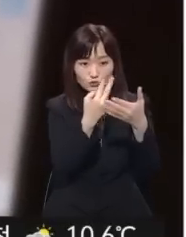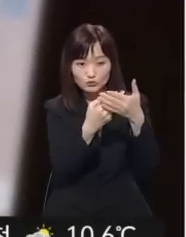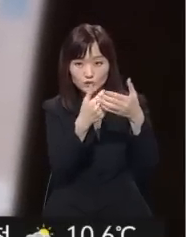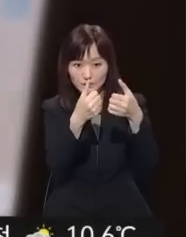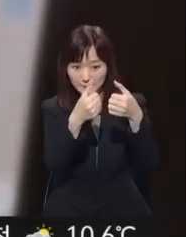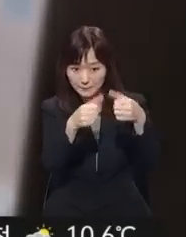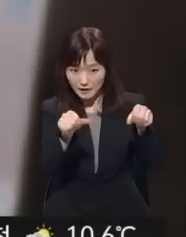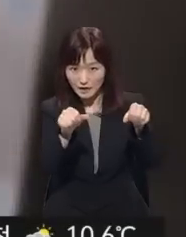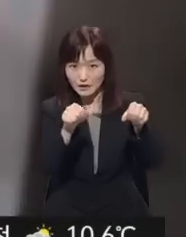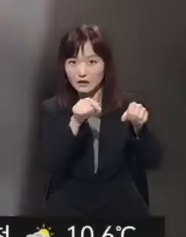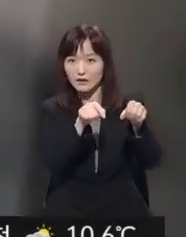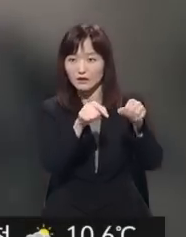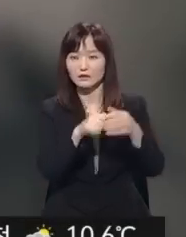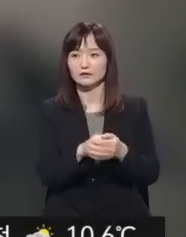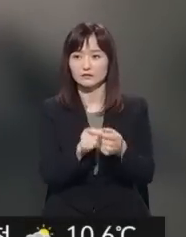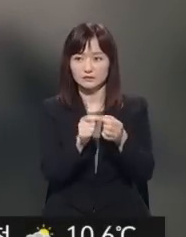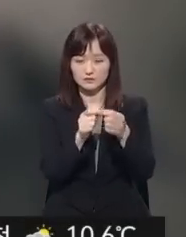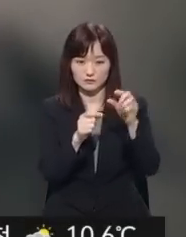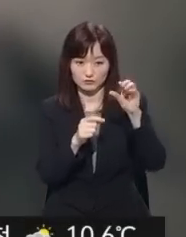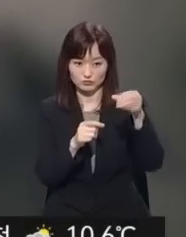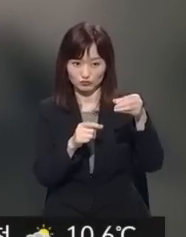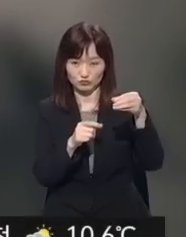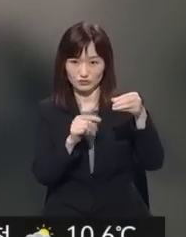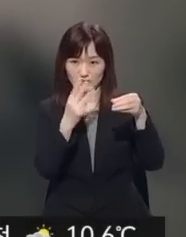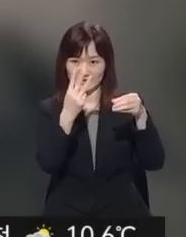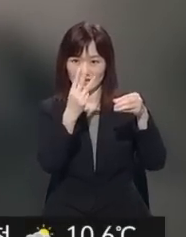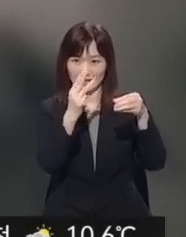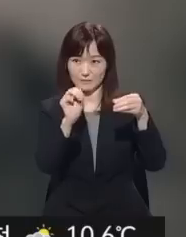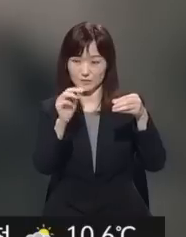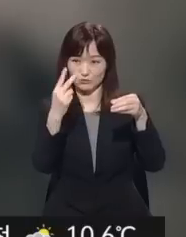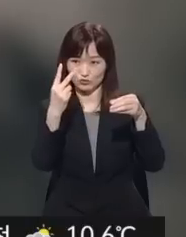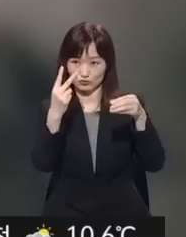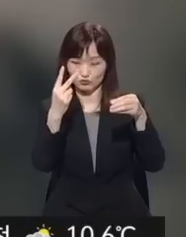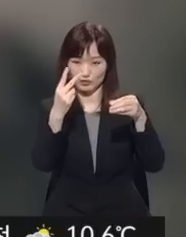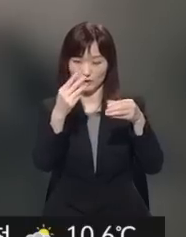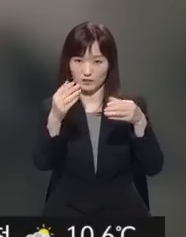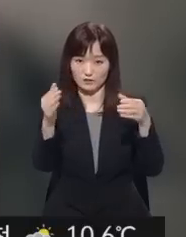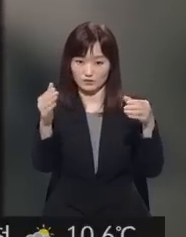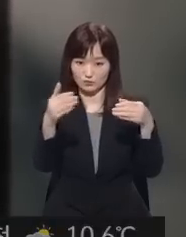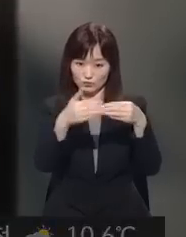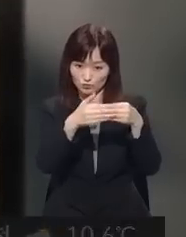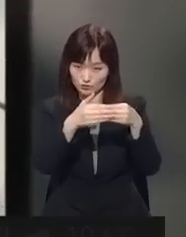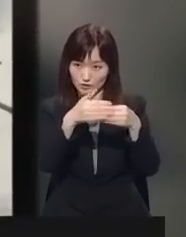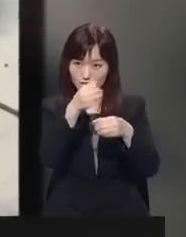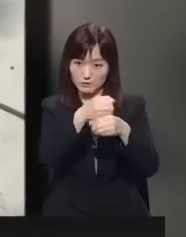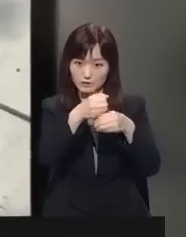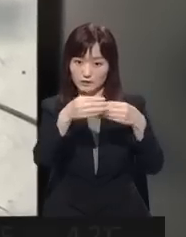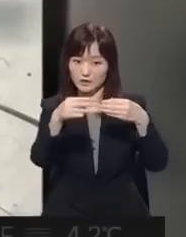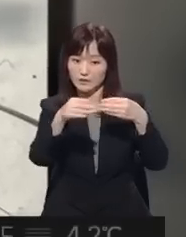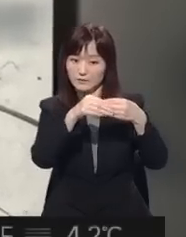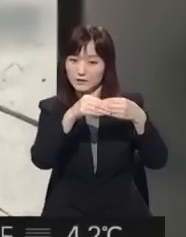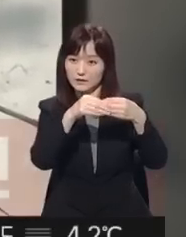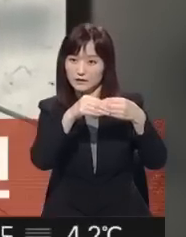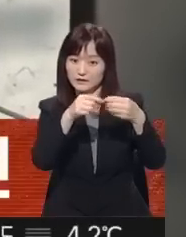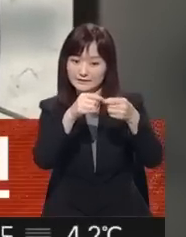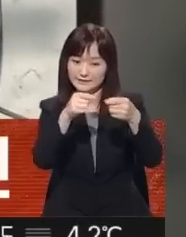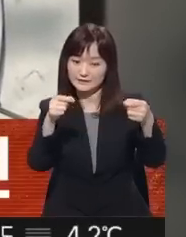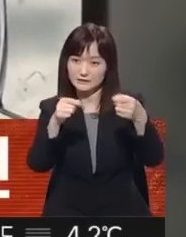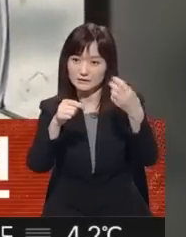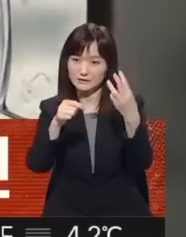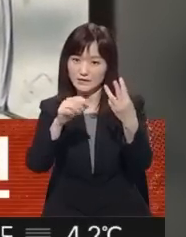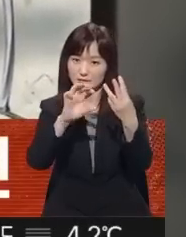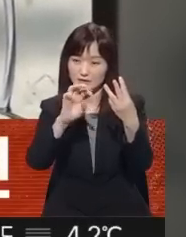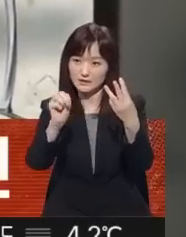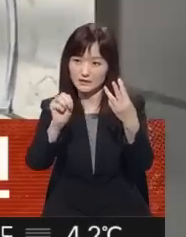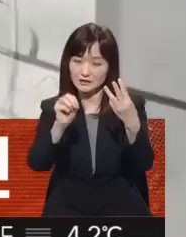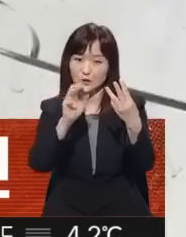사진이 나가고 있는데 두께 3mm 유리 두 장을 겹쳐 만든 거였습니다이 중에서 바깥 유리 부분에이 지름 3cm 가량의 구멍이 나